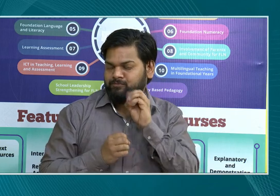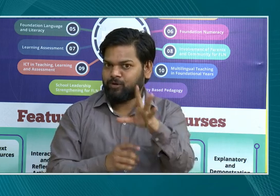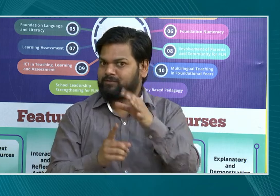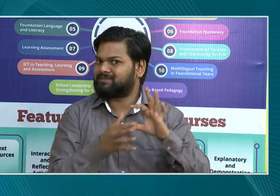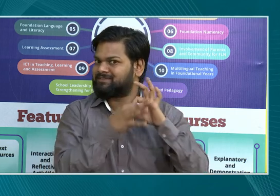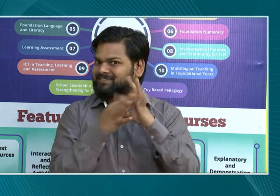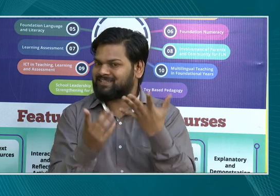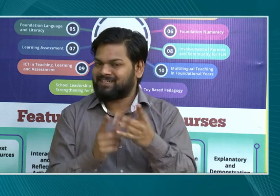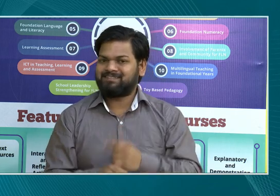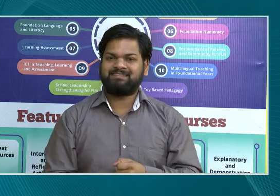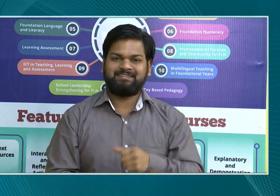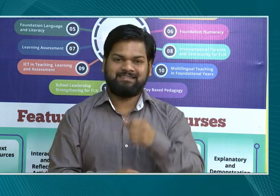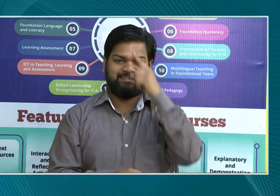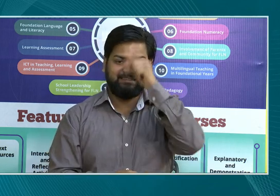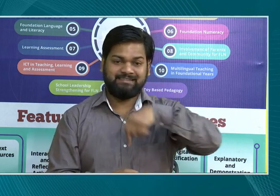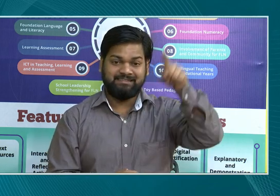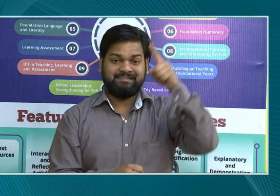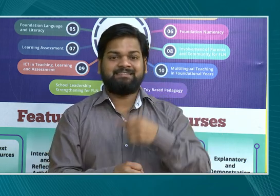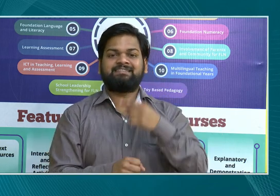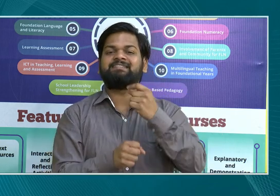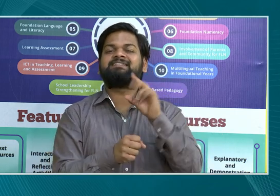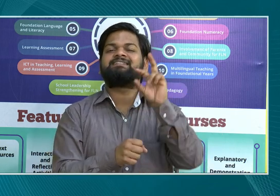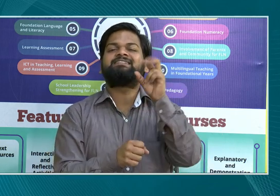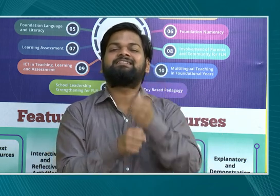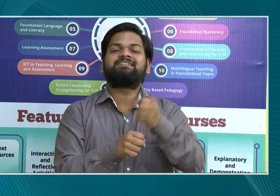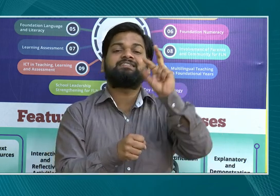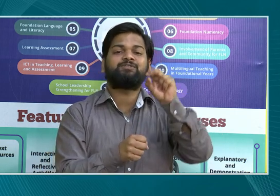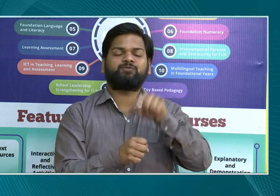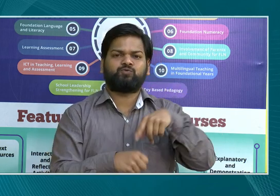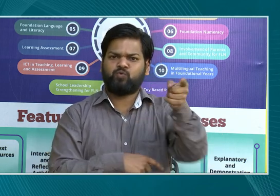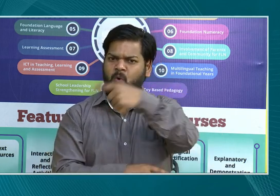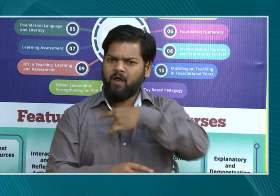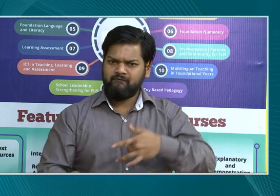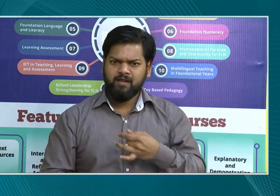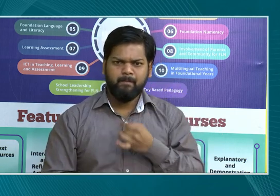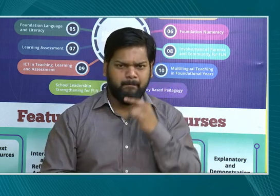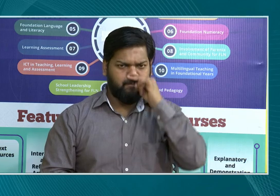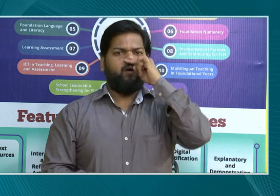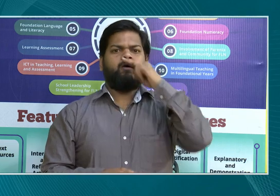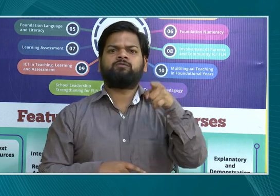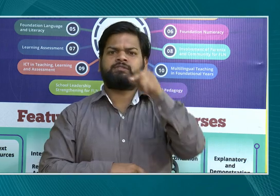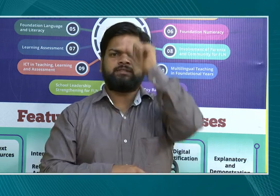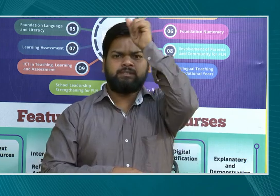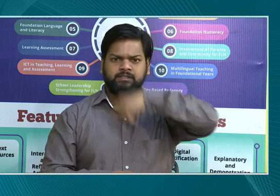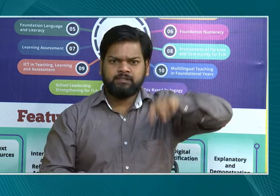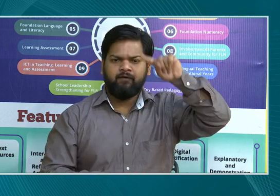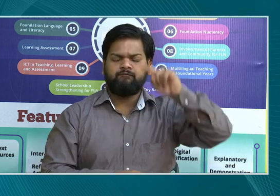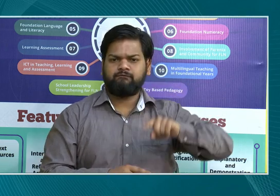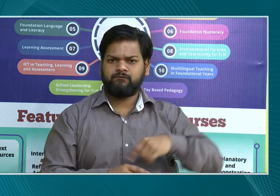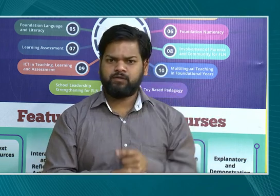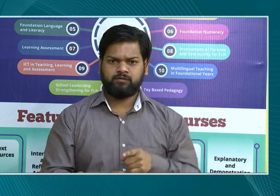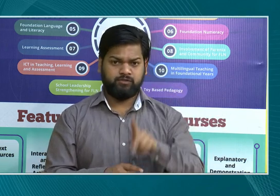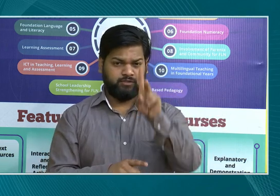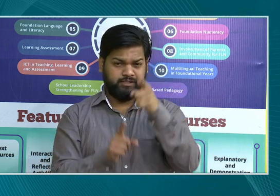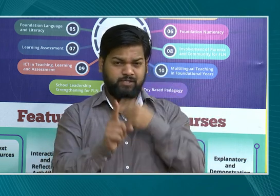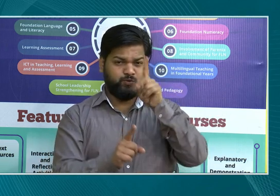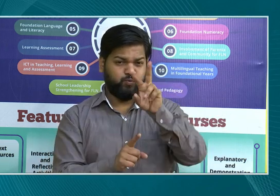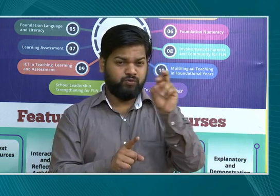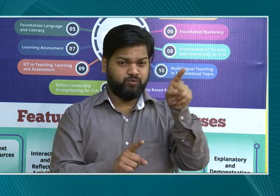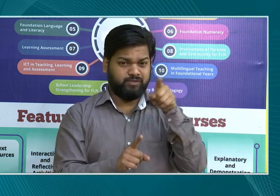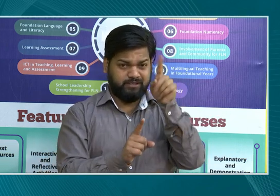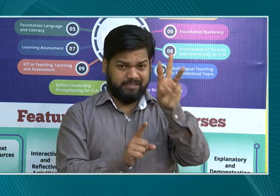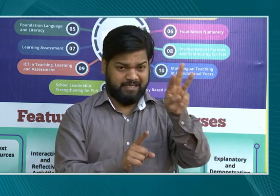सी आर प्राउड डेट इंडिया एज्यूम्ड डी g20 प्रेसिडेंट सबमिट इन डी कंट्री फॉर डी फर्स्ट टाइम इन 2023